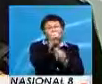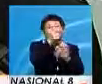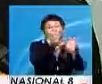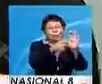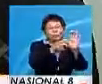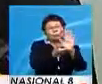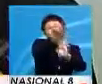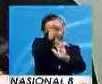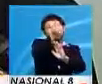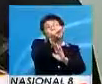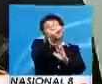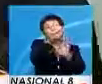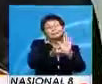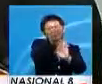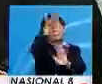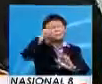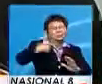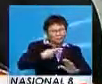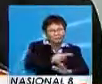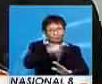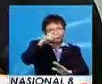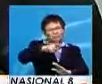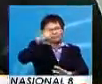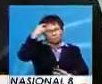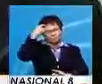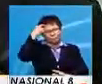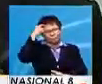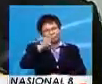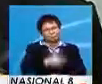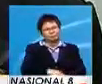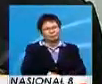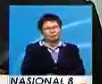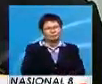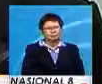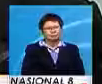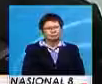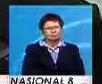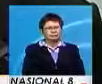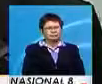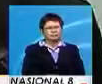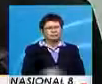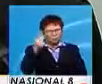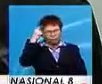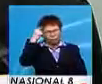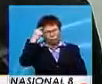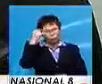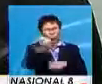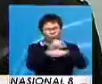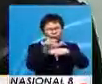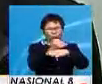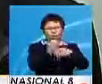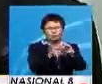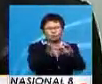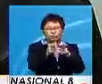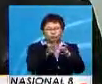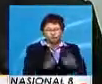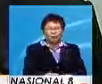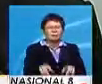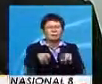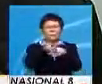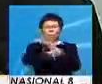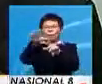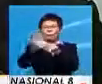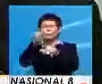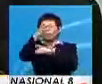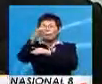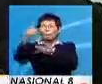misalannya dan juga kita mesti ambil fikir bahawa apa ni pemain industri maksud sayaalah syarikat-syarikat minyak